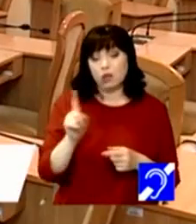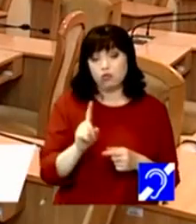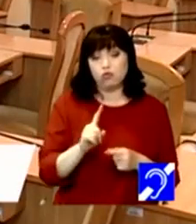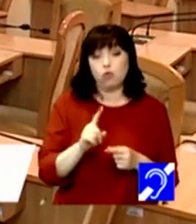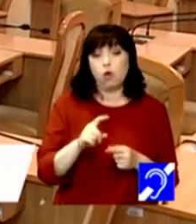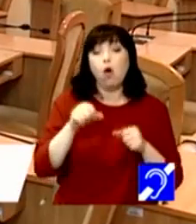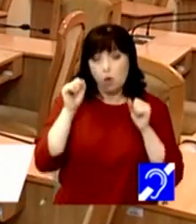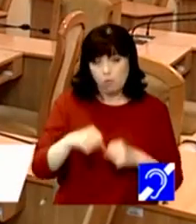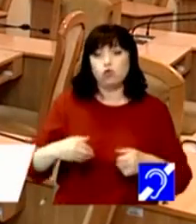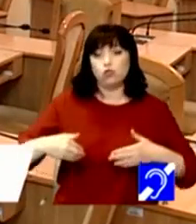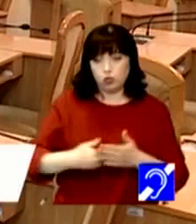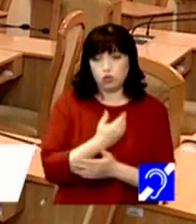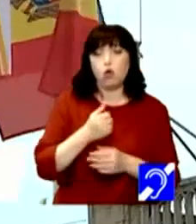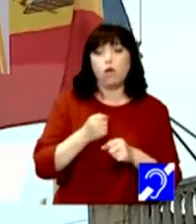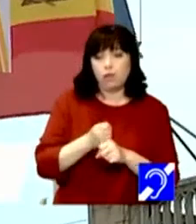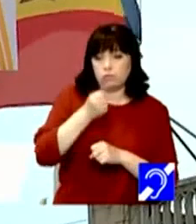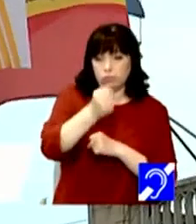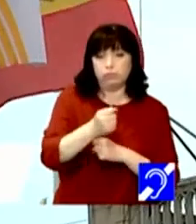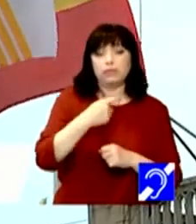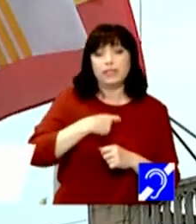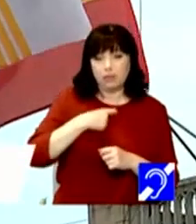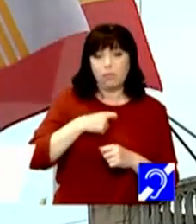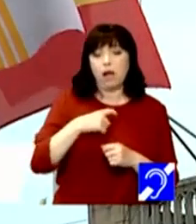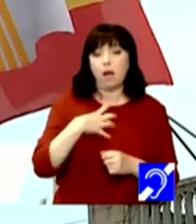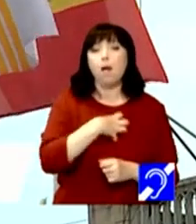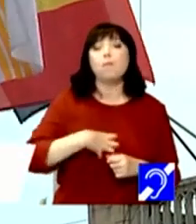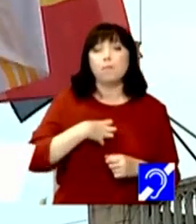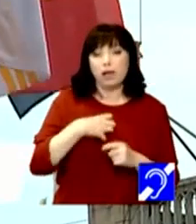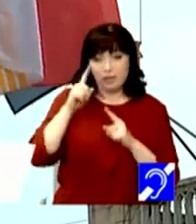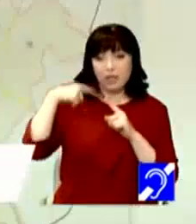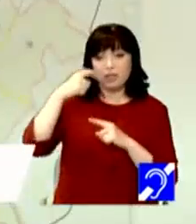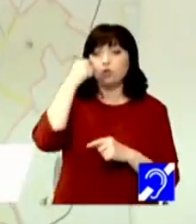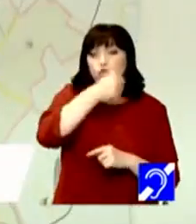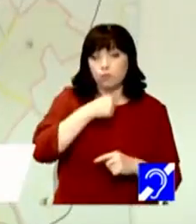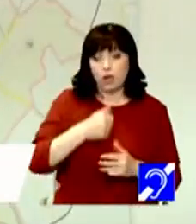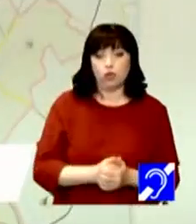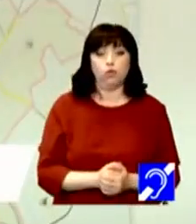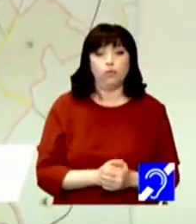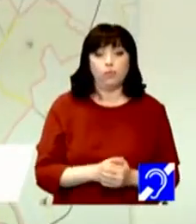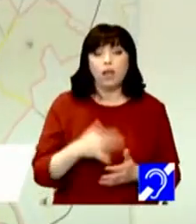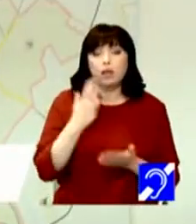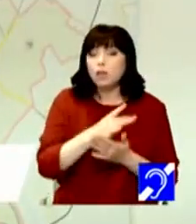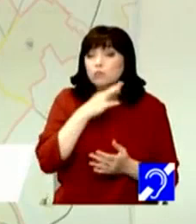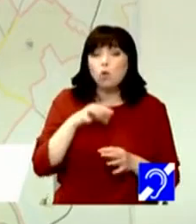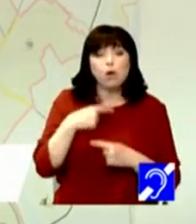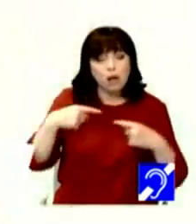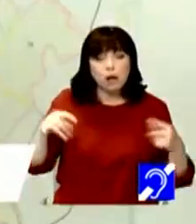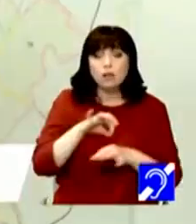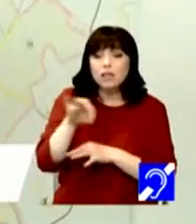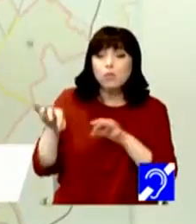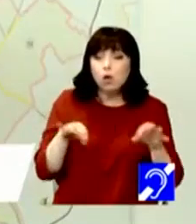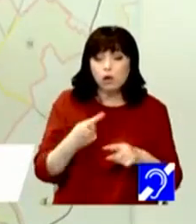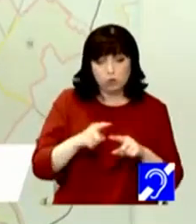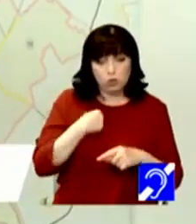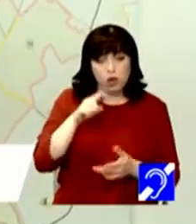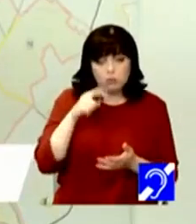putea candida din nou la fotoliul de primar în alegerile locale de anul viitor. Sunt foarte multe proiecte pe care vreau să le duc la bun sfârșit. O